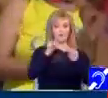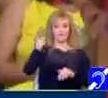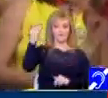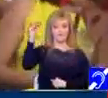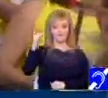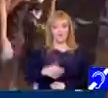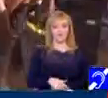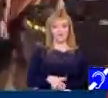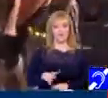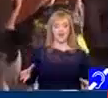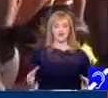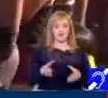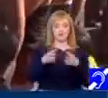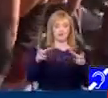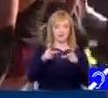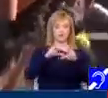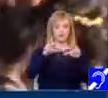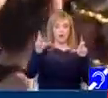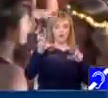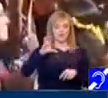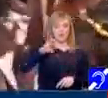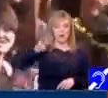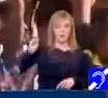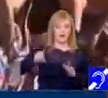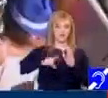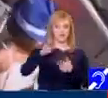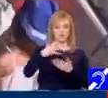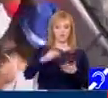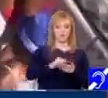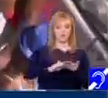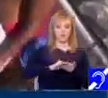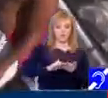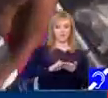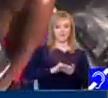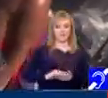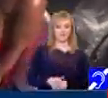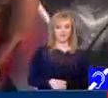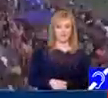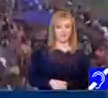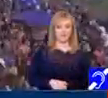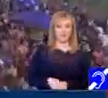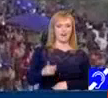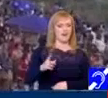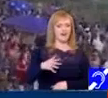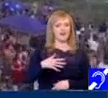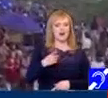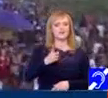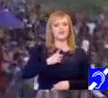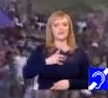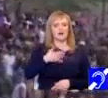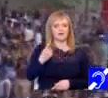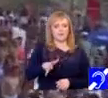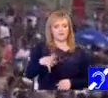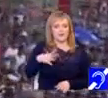școlile de samba fac ultimele repetiții, dar oamenii sunt deja în stradă sau pe plajă, la Copacabana, în așteptarea marii petreceri.